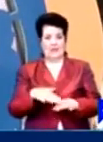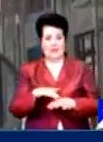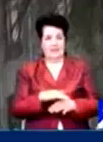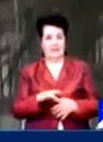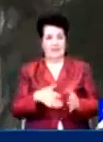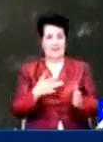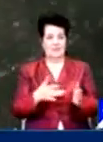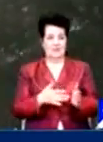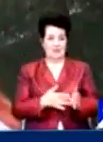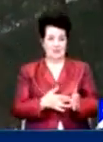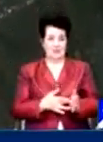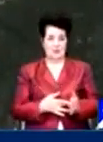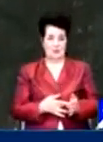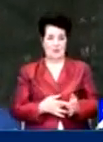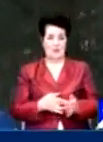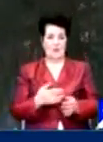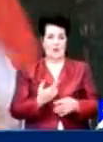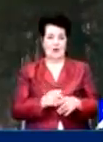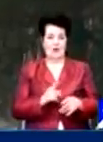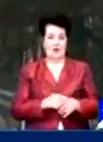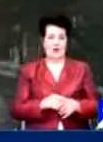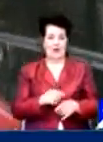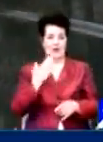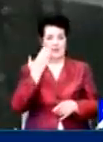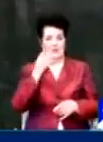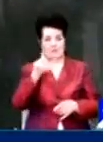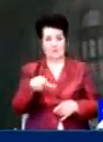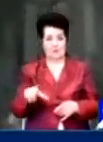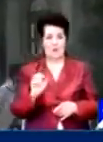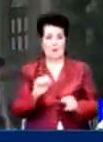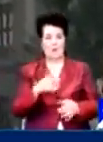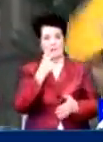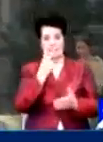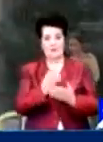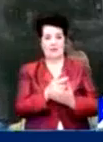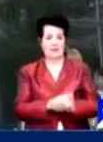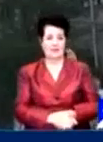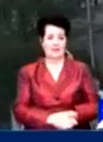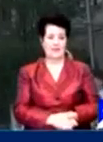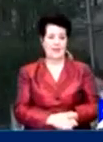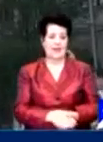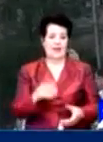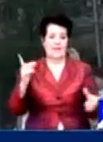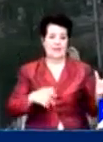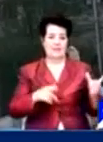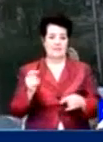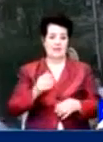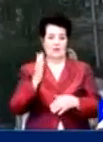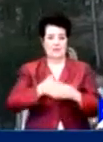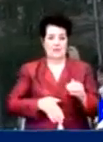străduse din centrul vechi, inclusiv piața Teatrului Odeon, unde bucureștenii pot să vadă spectacolul de free running. Festivalul se va încheia mâine